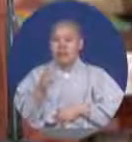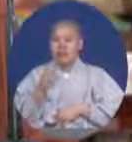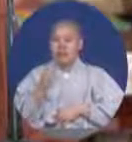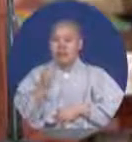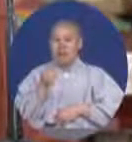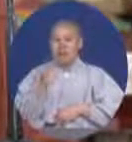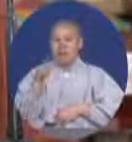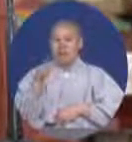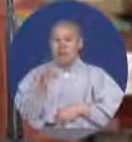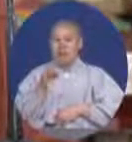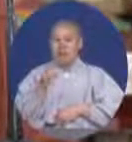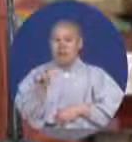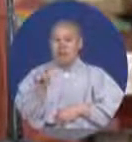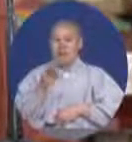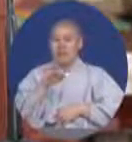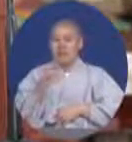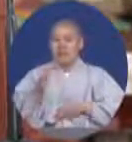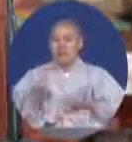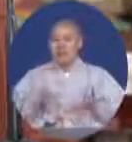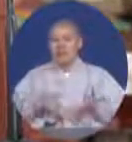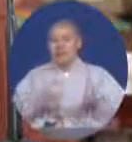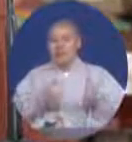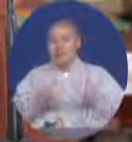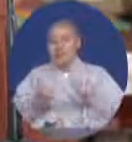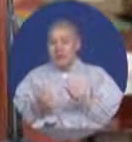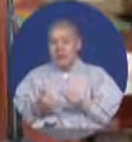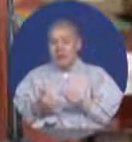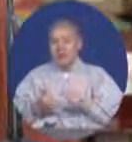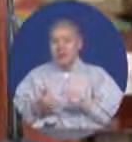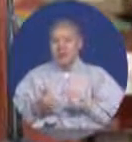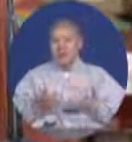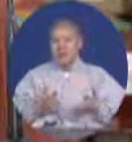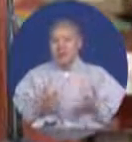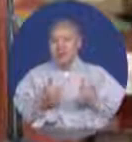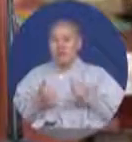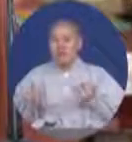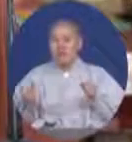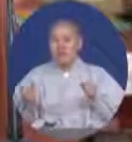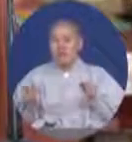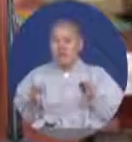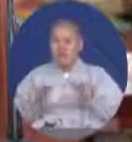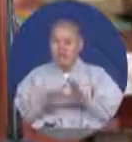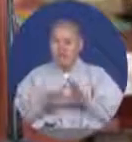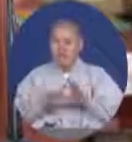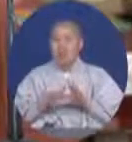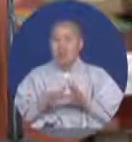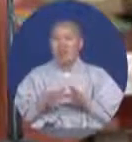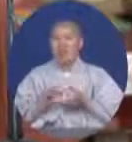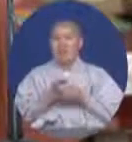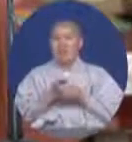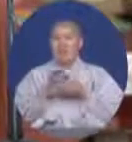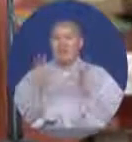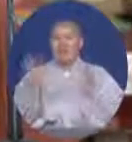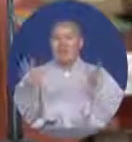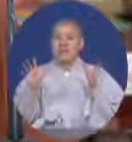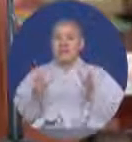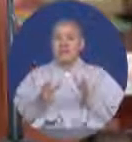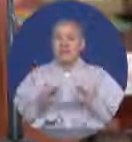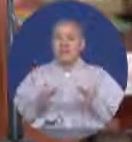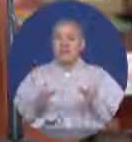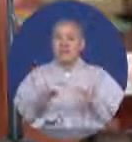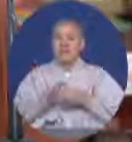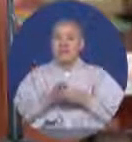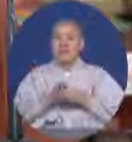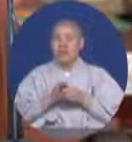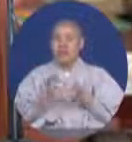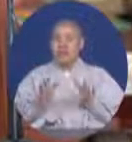났다가 허수아비가 사라지는데 그게 무슨 생멸이 뭐가 있냐 이 말이에요. 허수아비가 났어도 난 게 아니고 허수아비가 없어졌어도